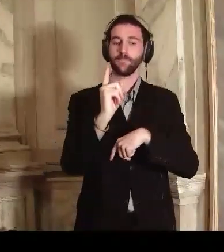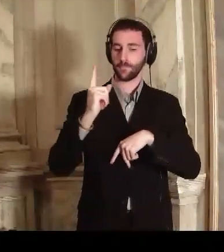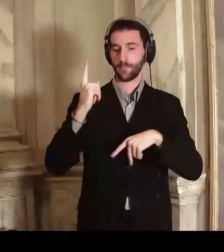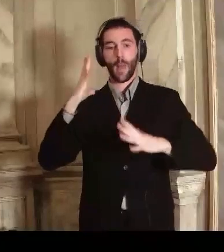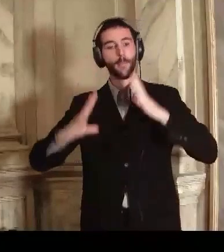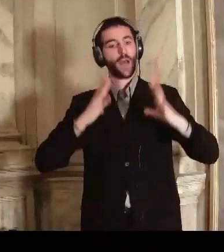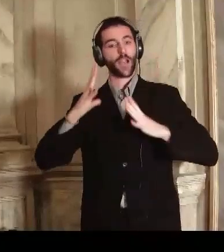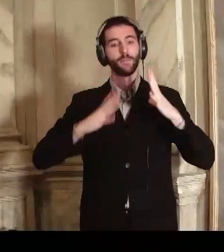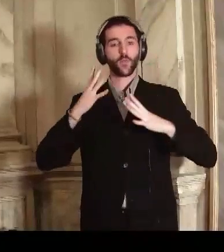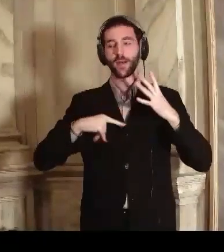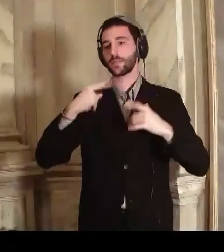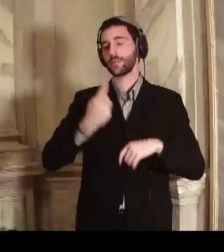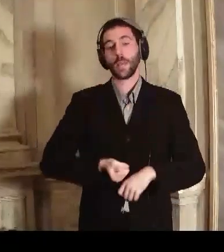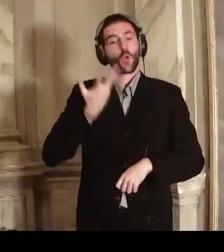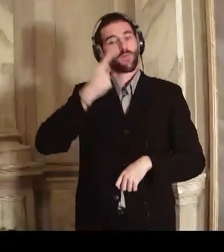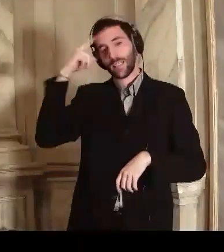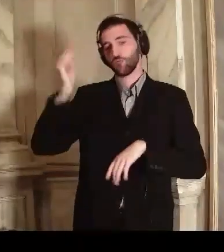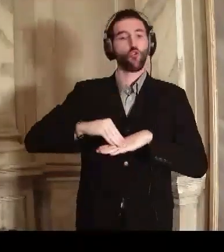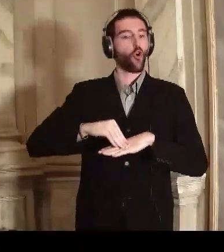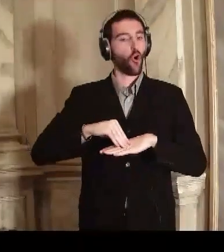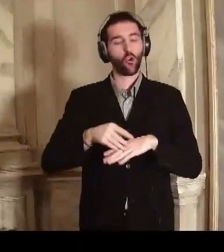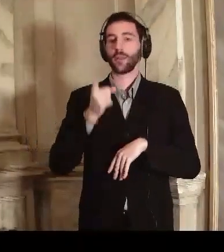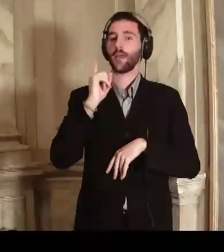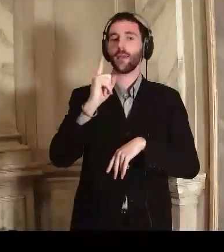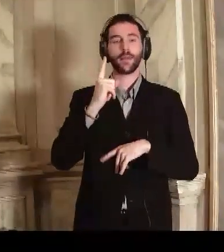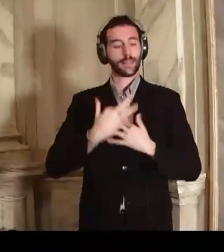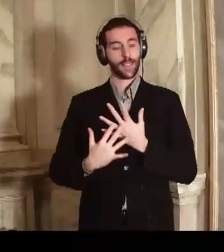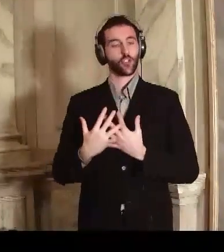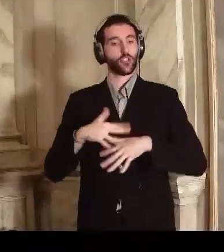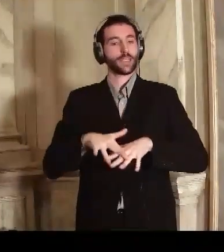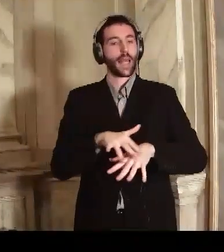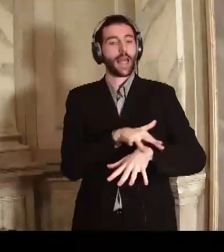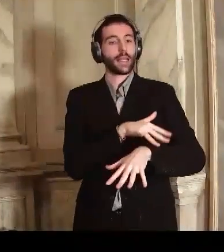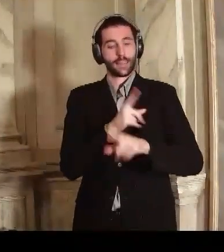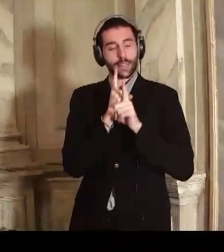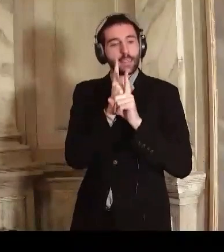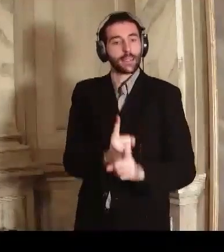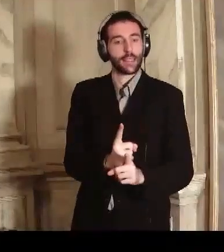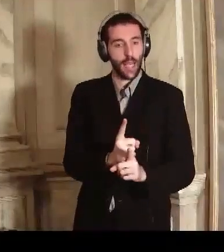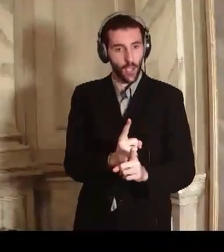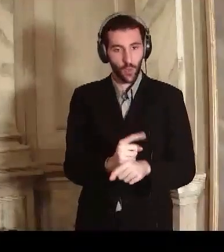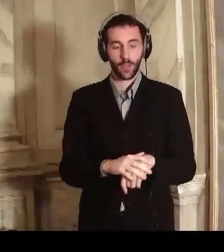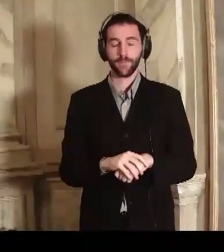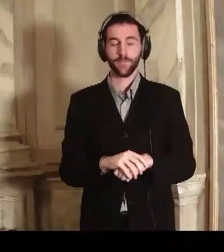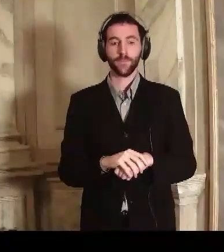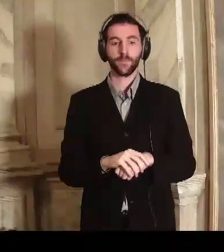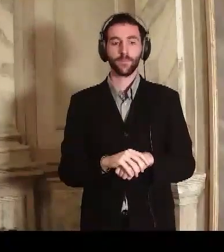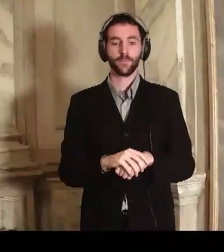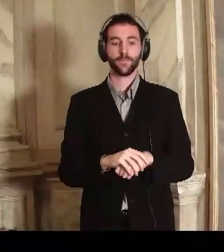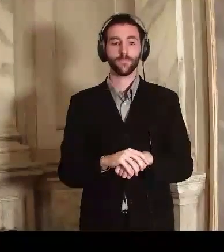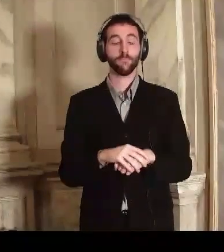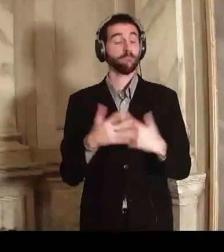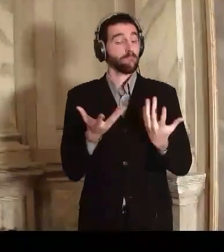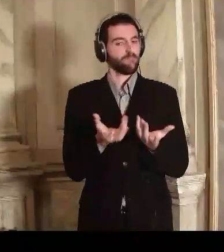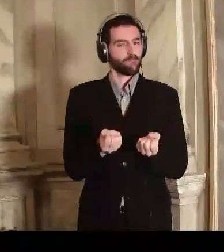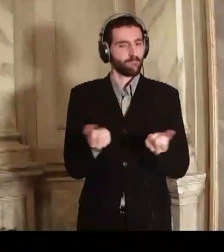attraverso l'improvvisazione, l'installazione somatico-sensoriale, il minimalismo radicale o sorprendenti deviazioni di forma e contesto. In